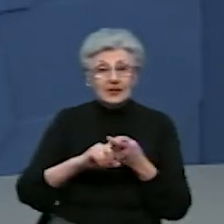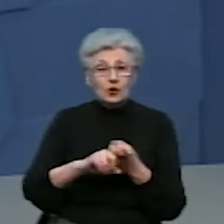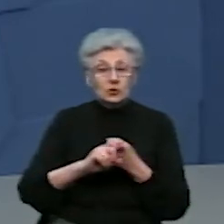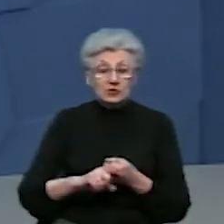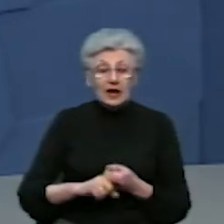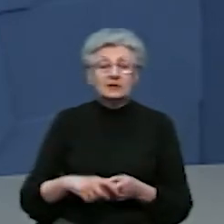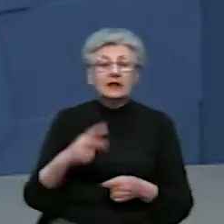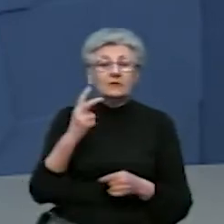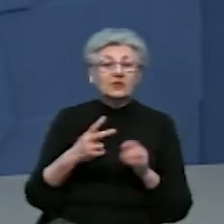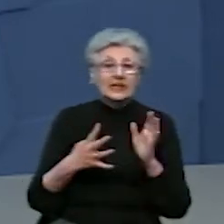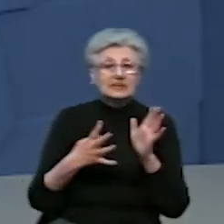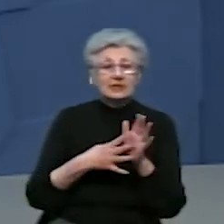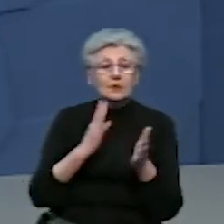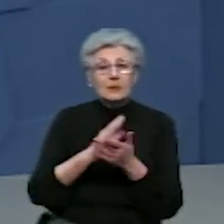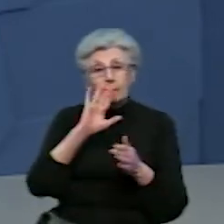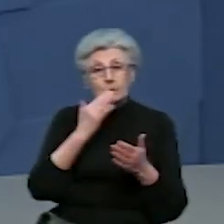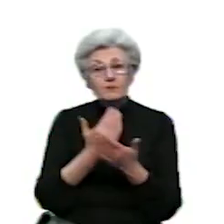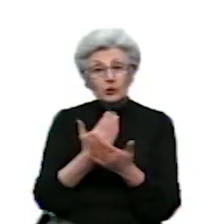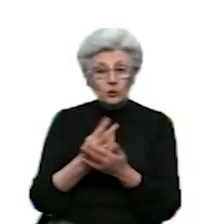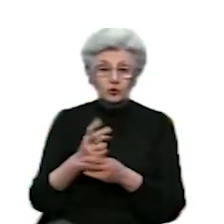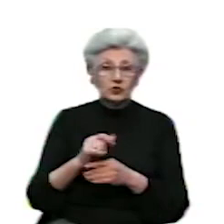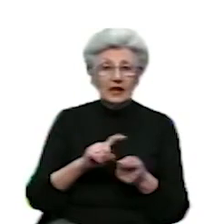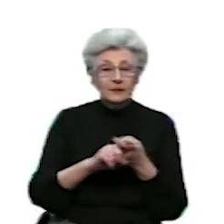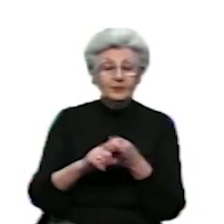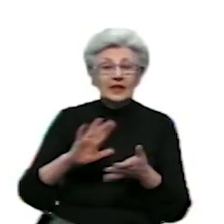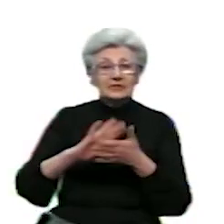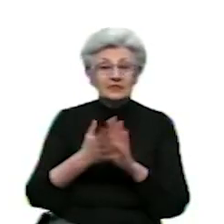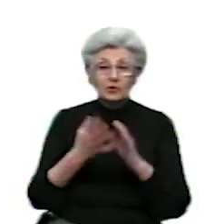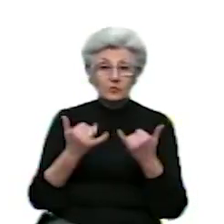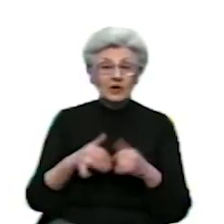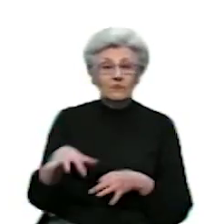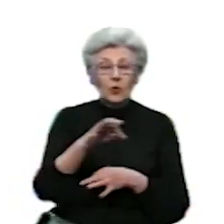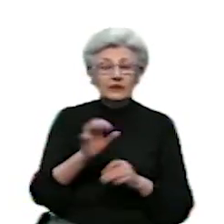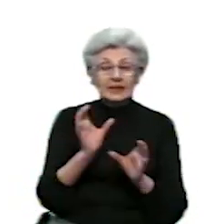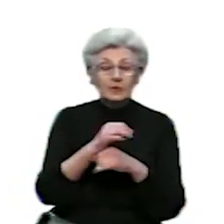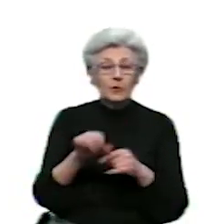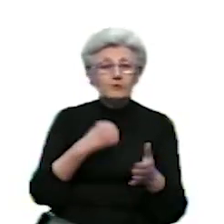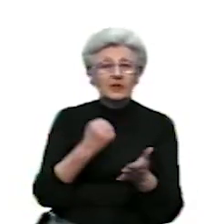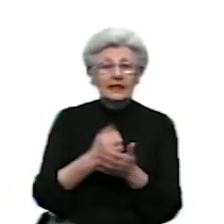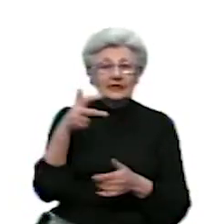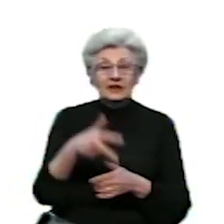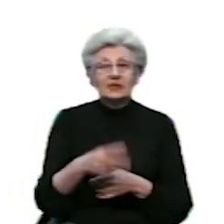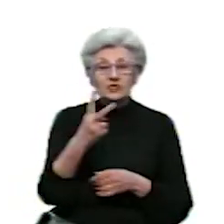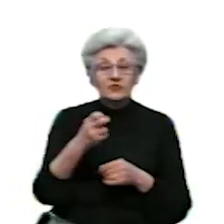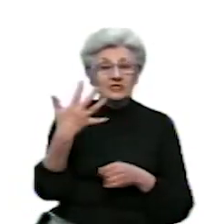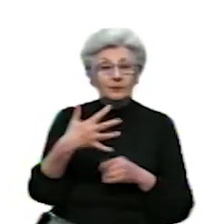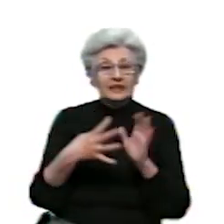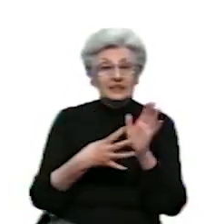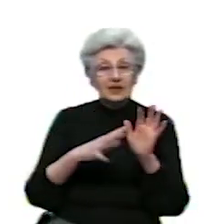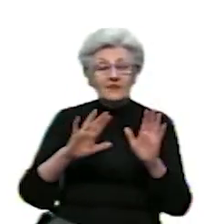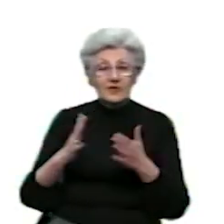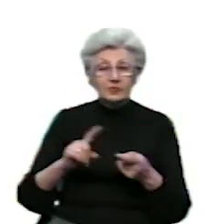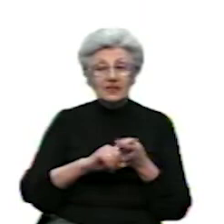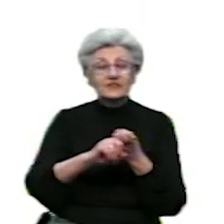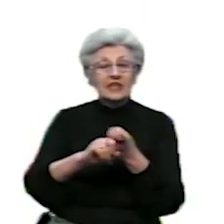пневмонією, 29 мали підозру на інфікування. Станом на зараз в області лабораторно підтвердили 3259 випадків